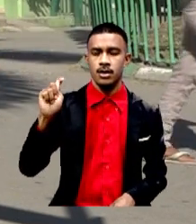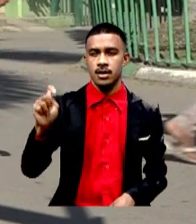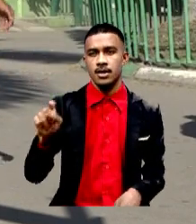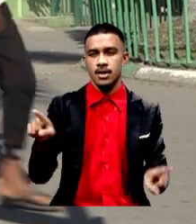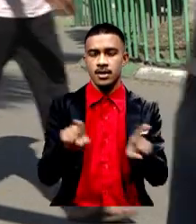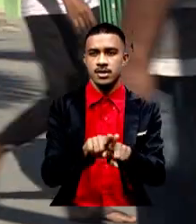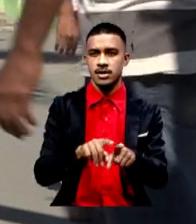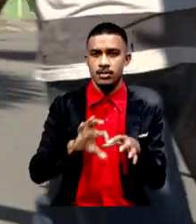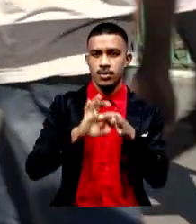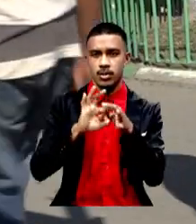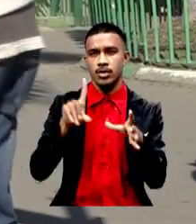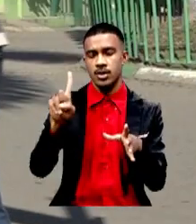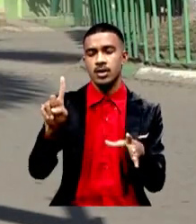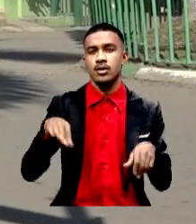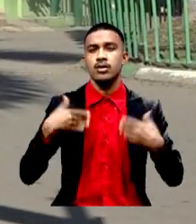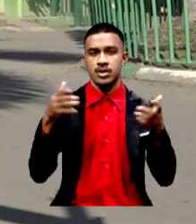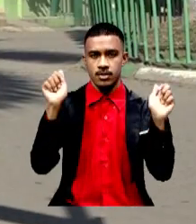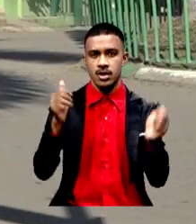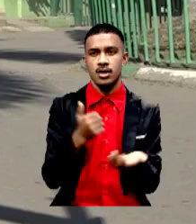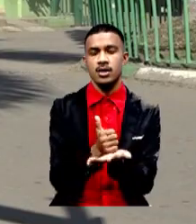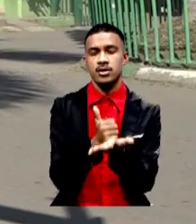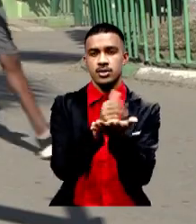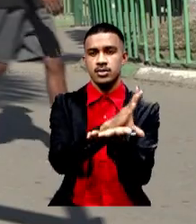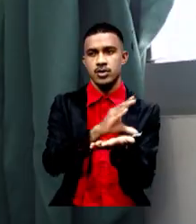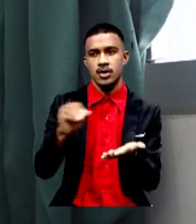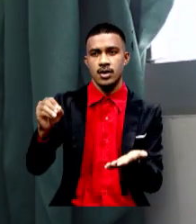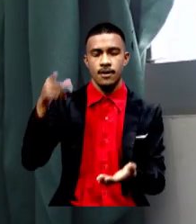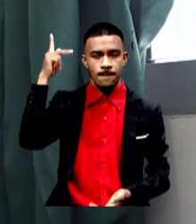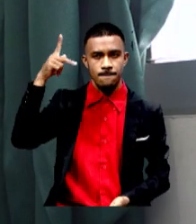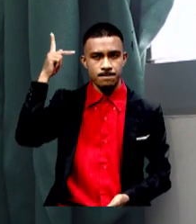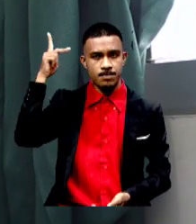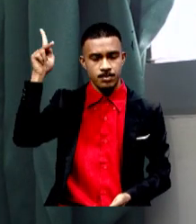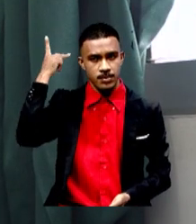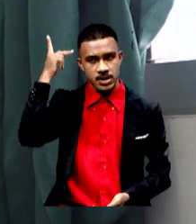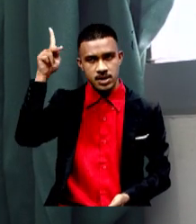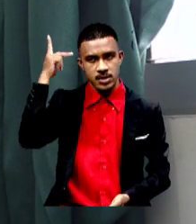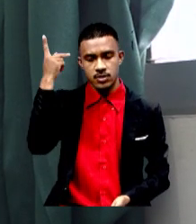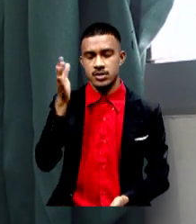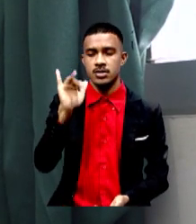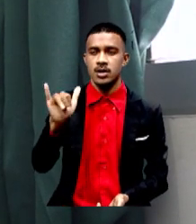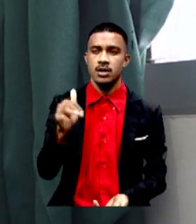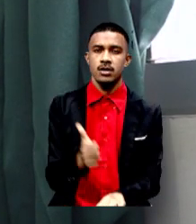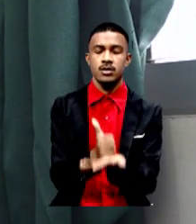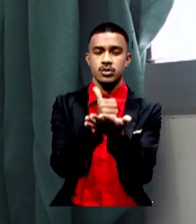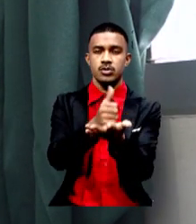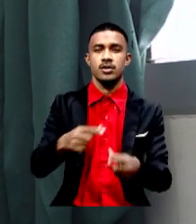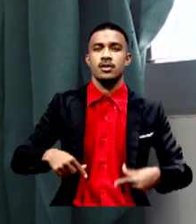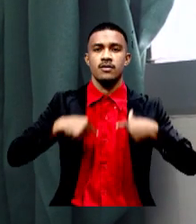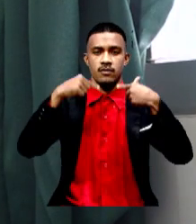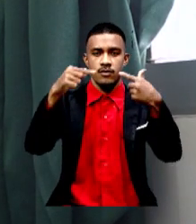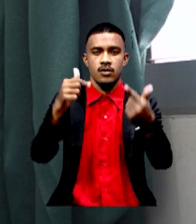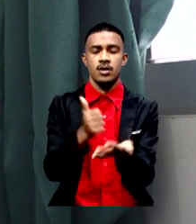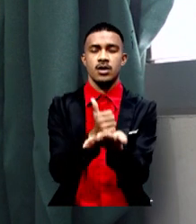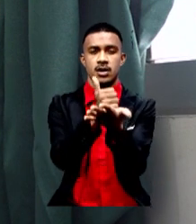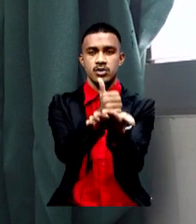halo integrasaun psikososial. Significa pasien sira nebe maka abandonado sira akompanya fo ajuda